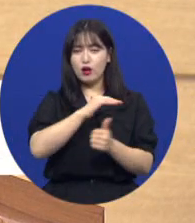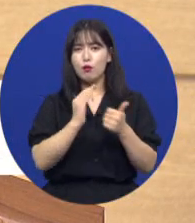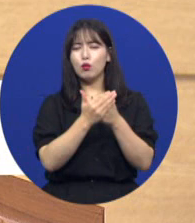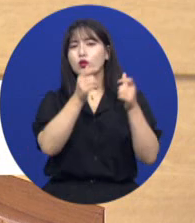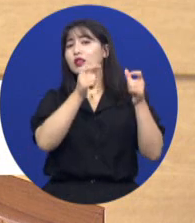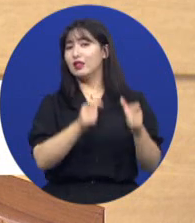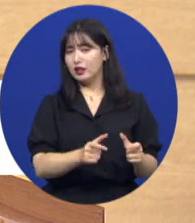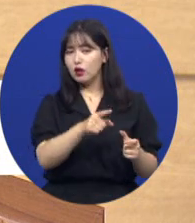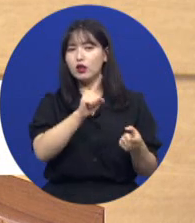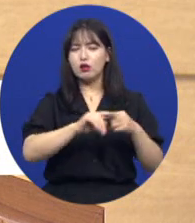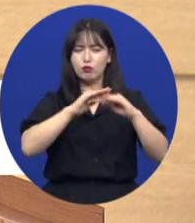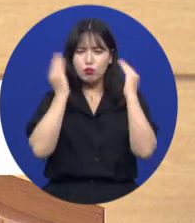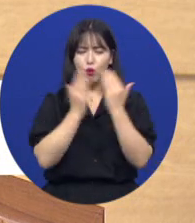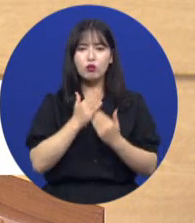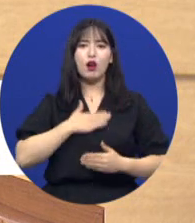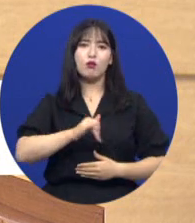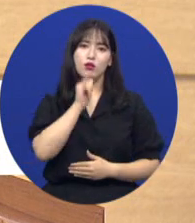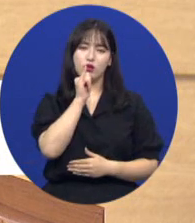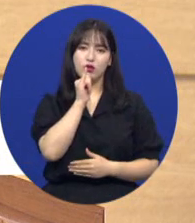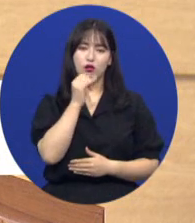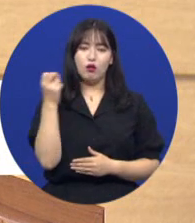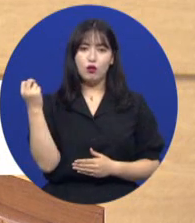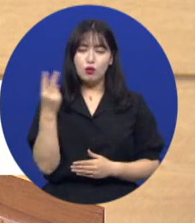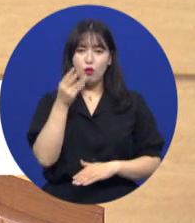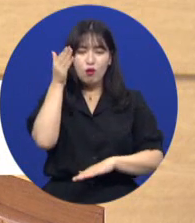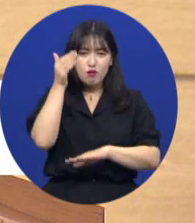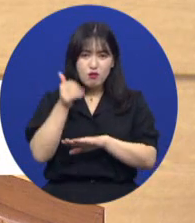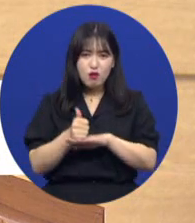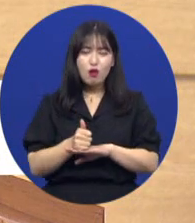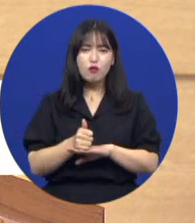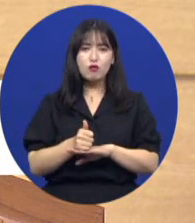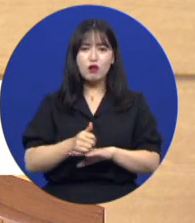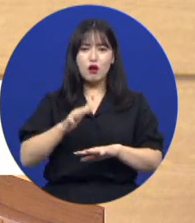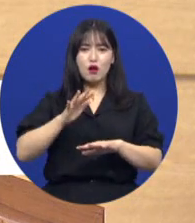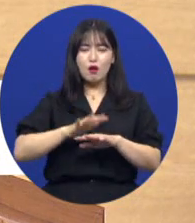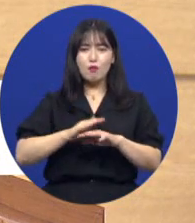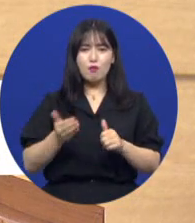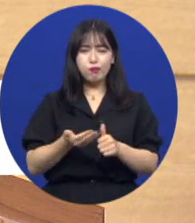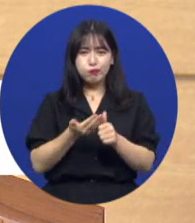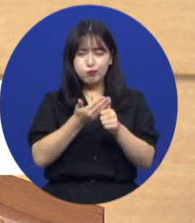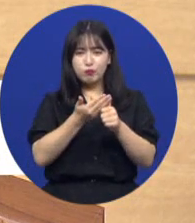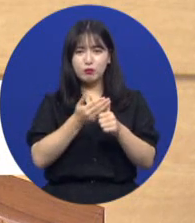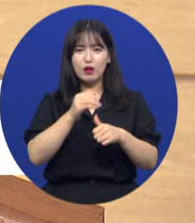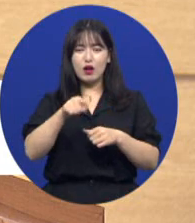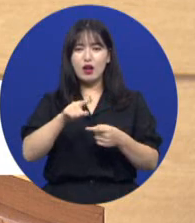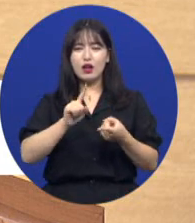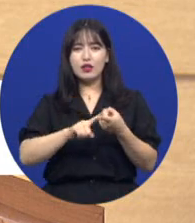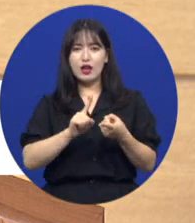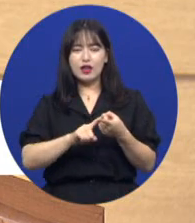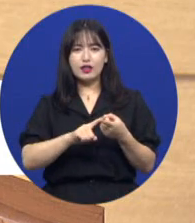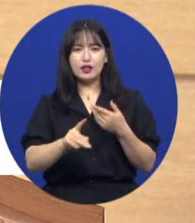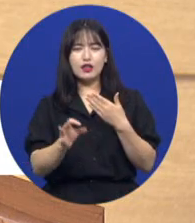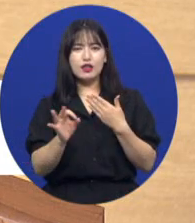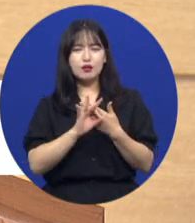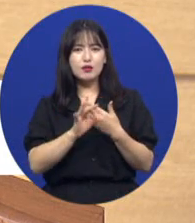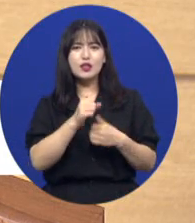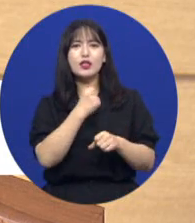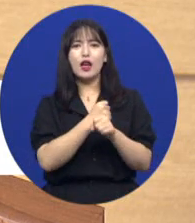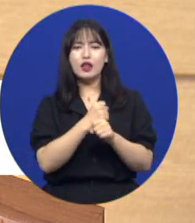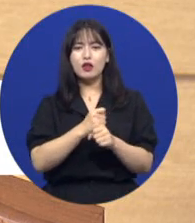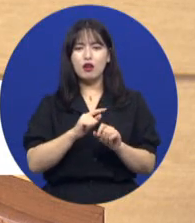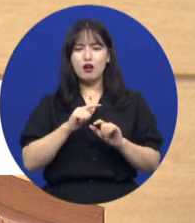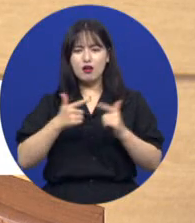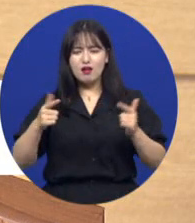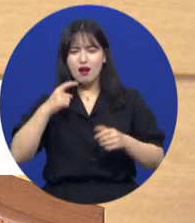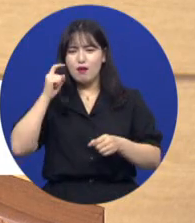모두 인지하고 있었고 결국 목장 주 성 을 가장한 집과 상승과 각종 개발 행이 목적 이미